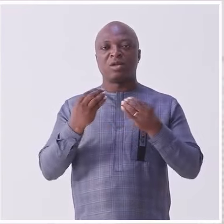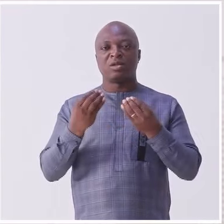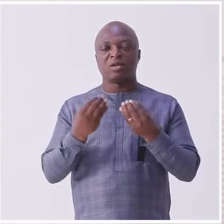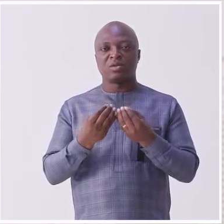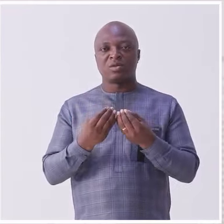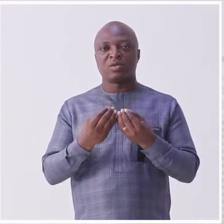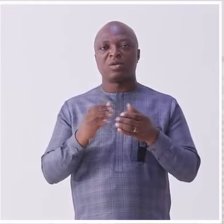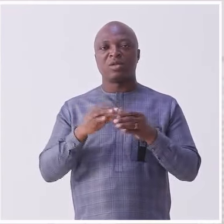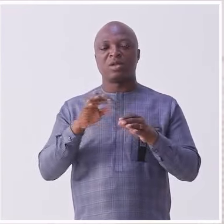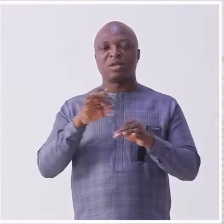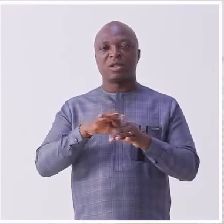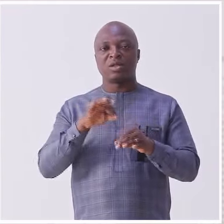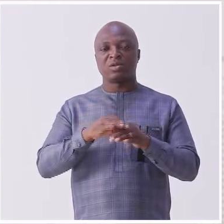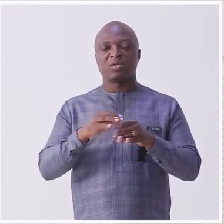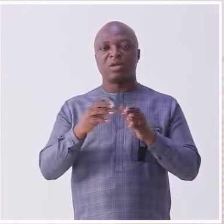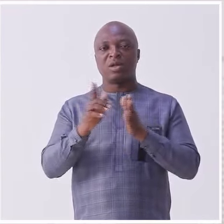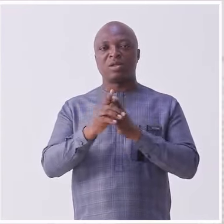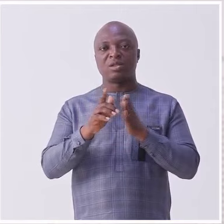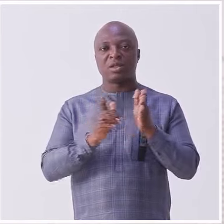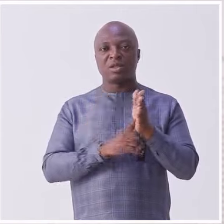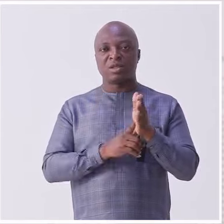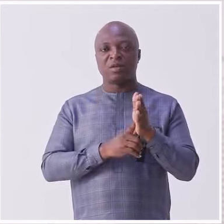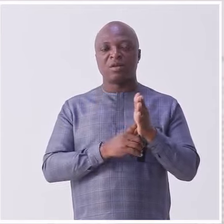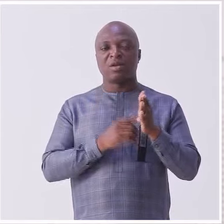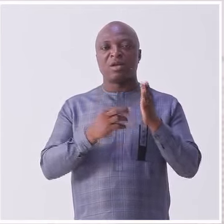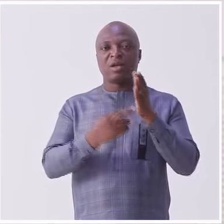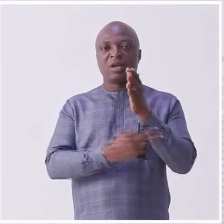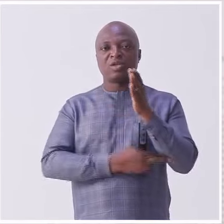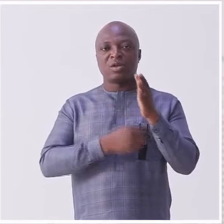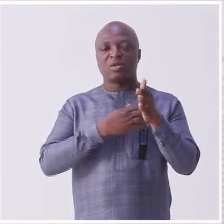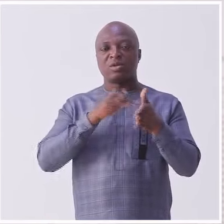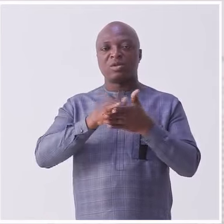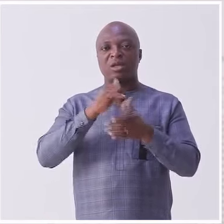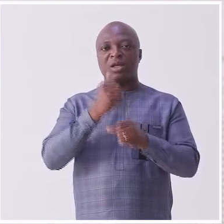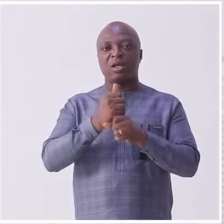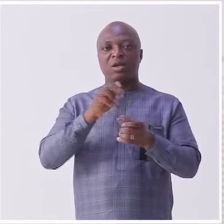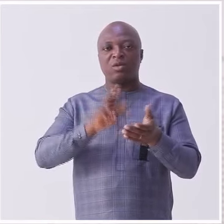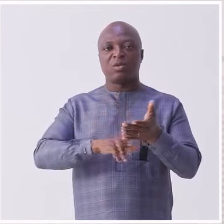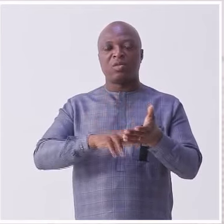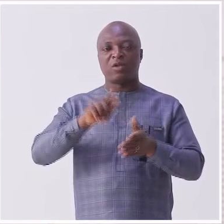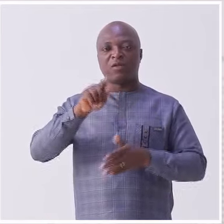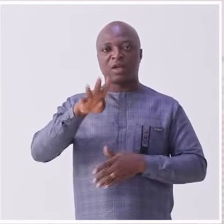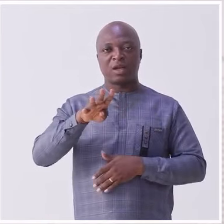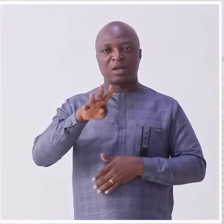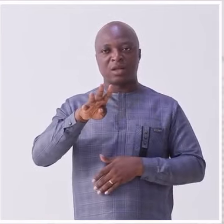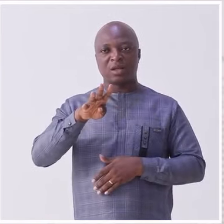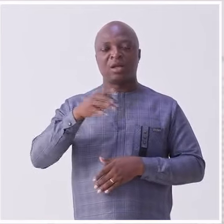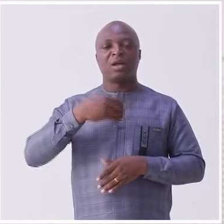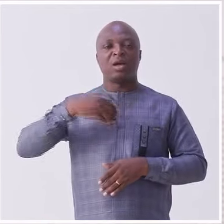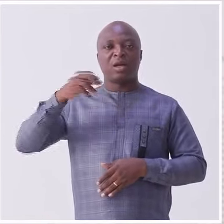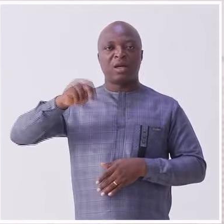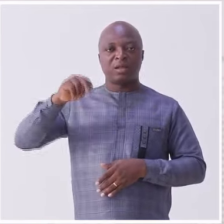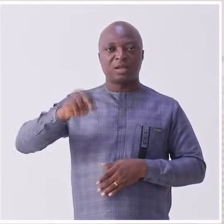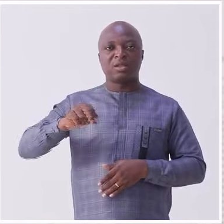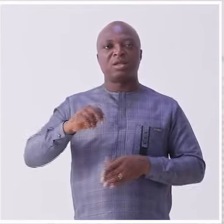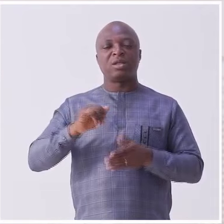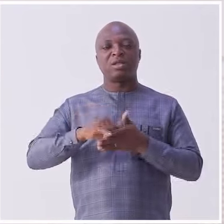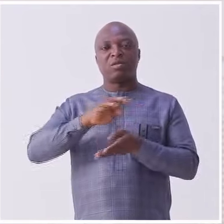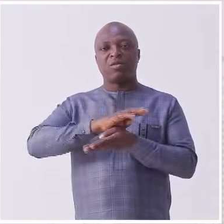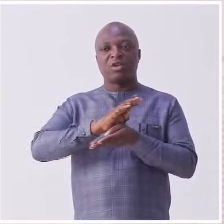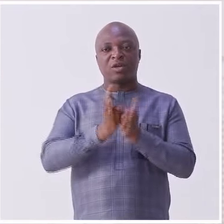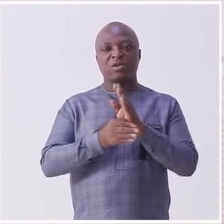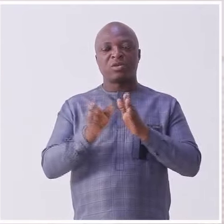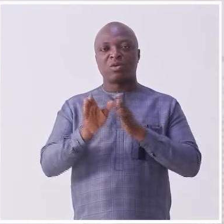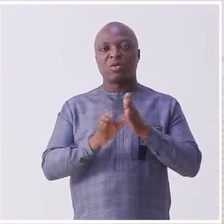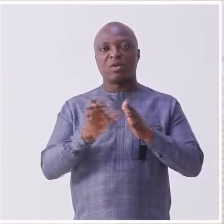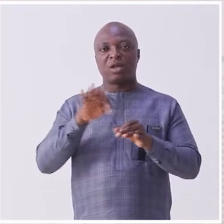L'organisation des élections législatives et régionales de cette année 2024 a nécessité la modification du